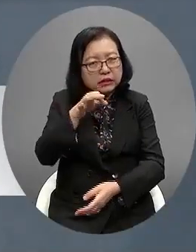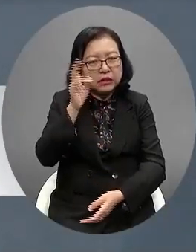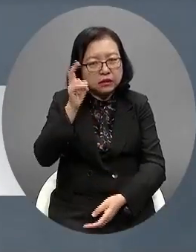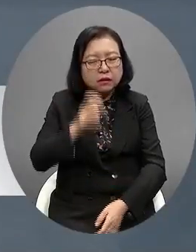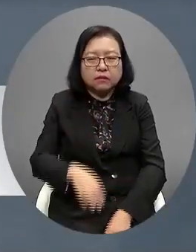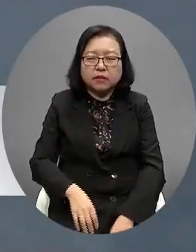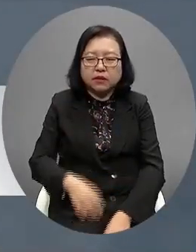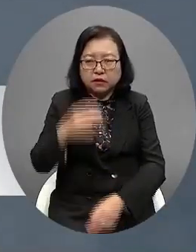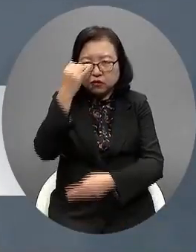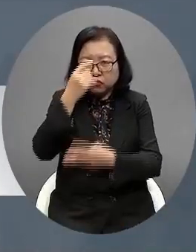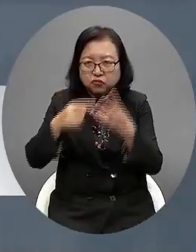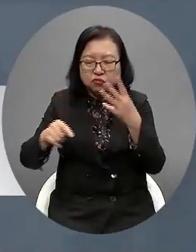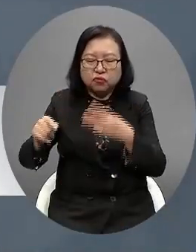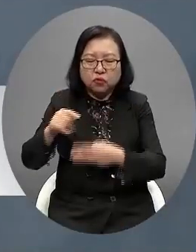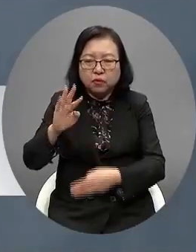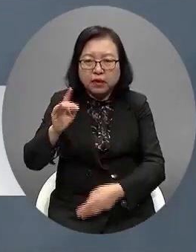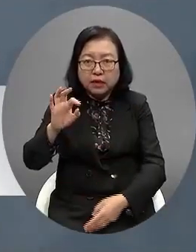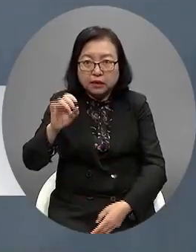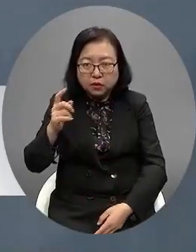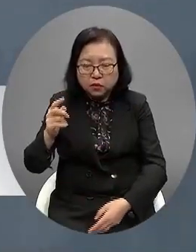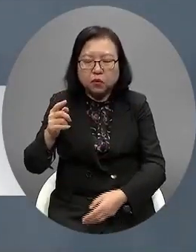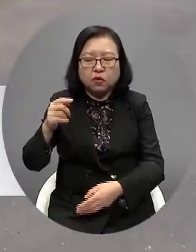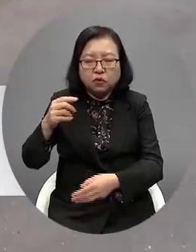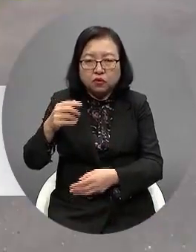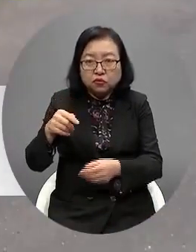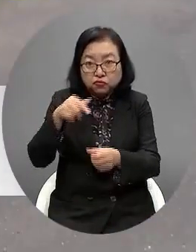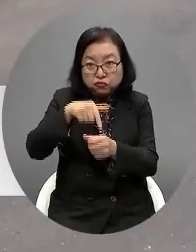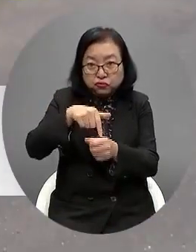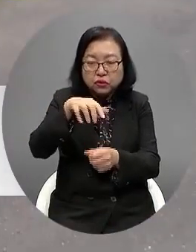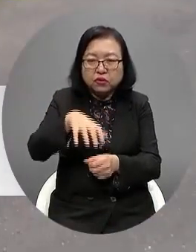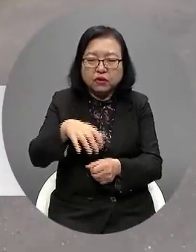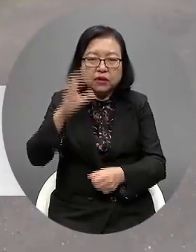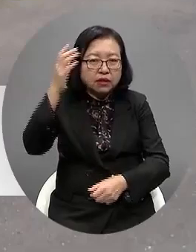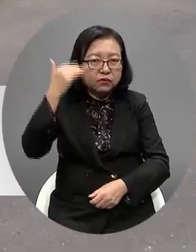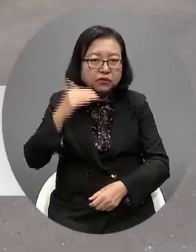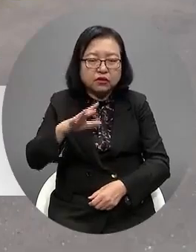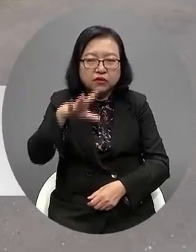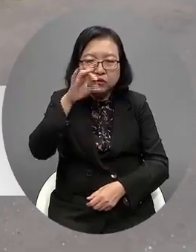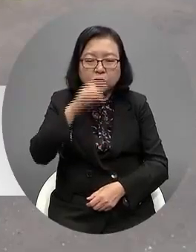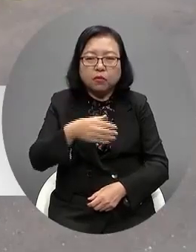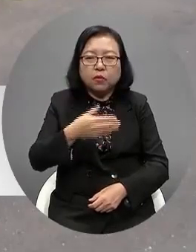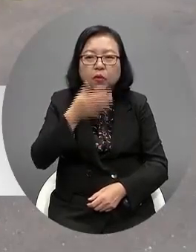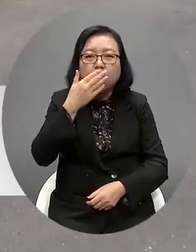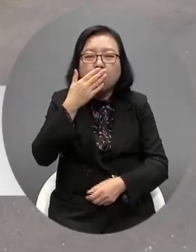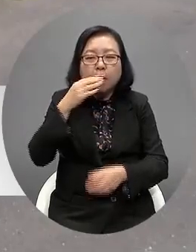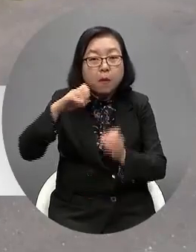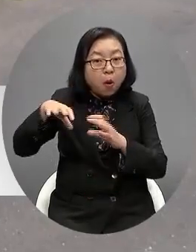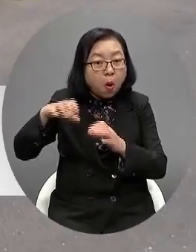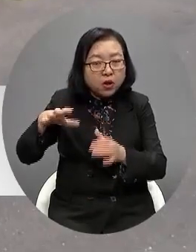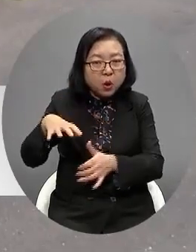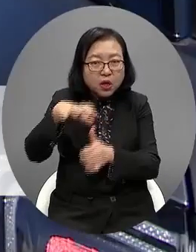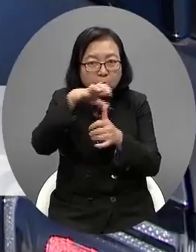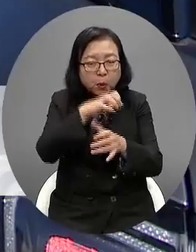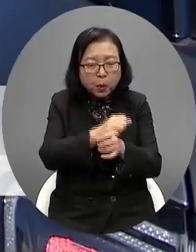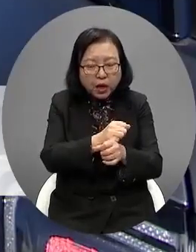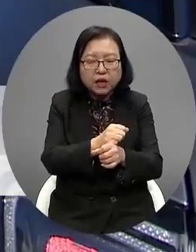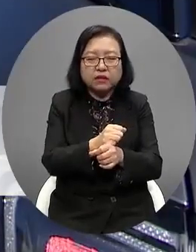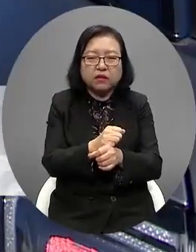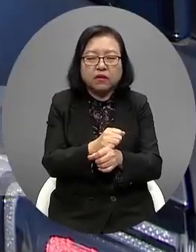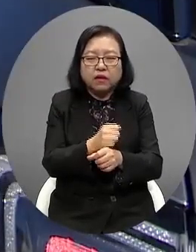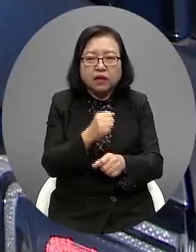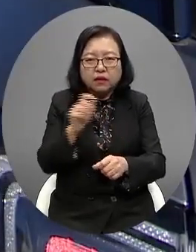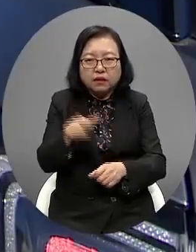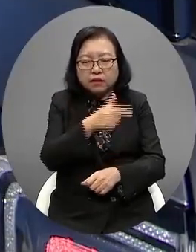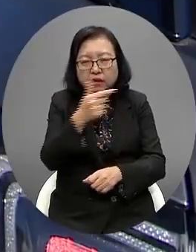충주 바이오 그린 수소 충전소는 국내 최초로 음식물에서 발생하는 바이오가스를 이용해 하루